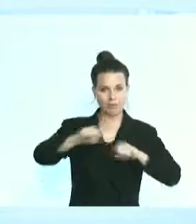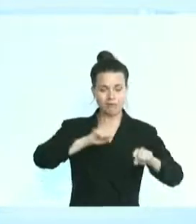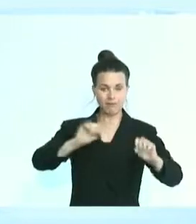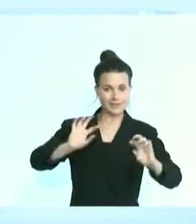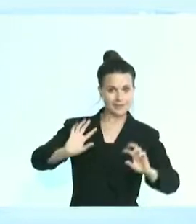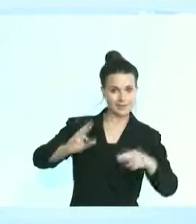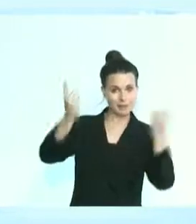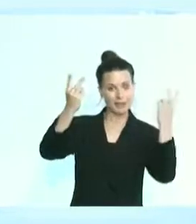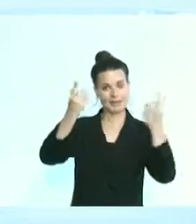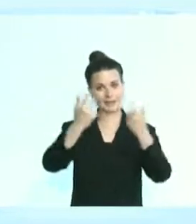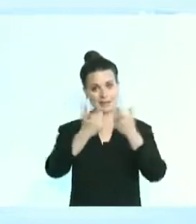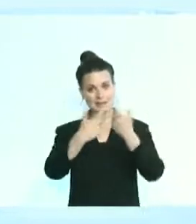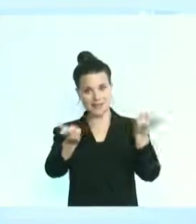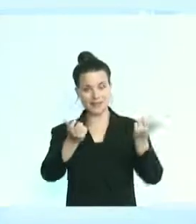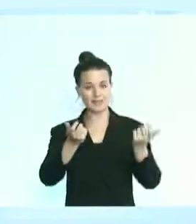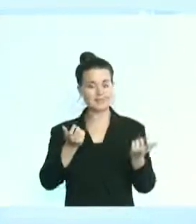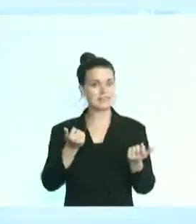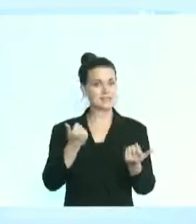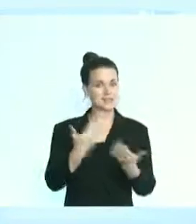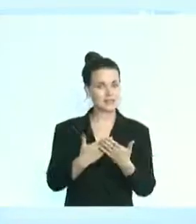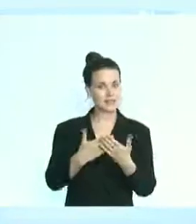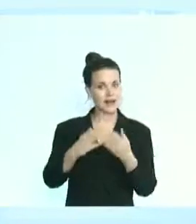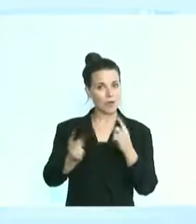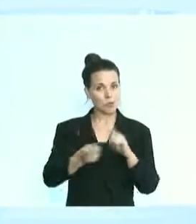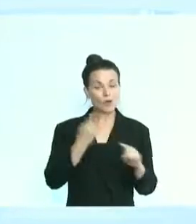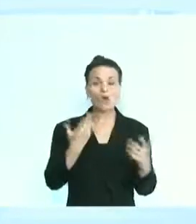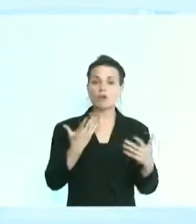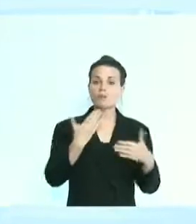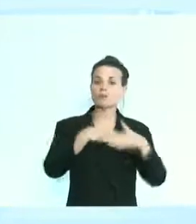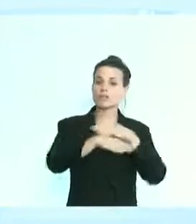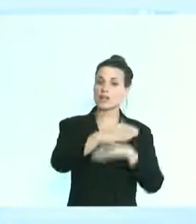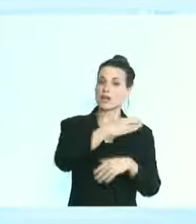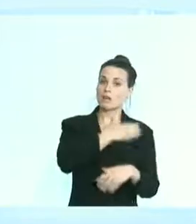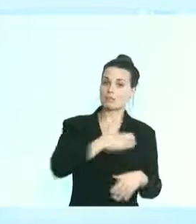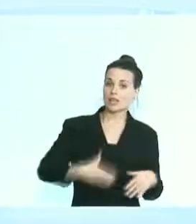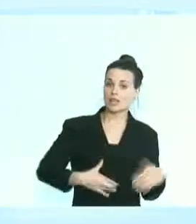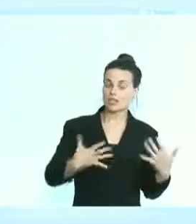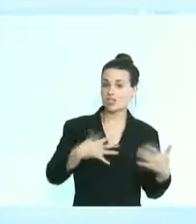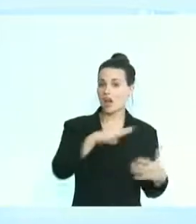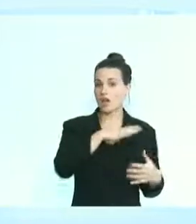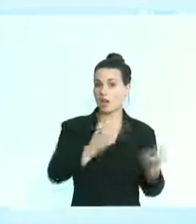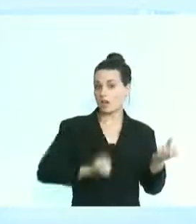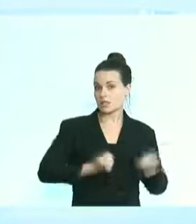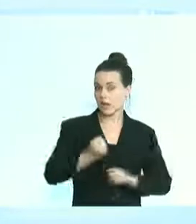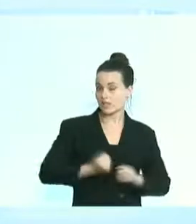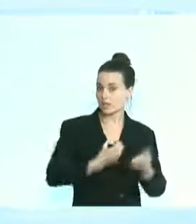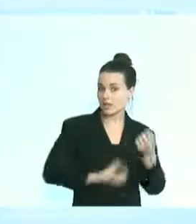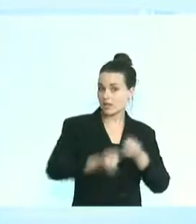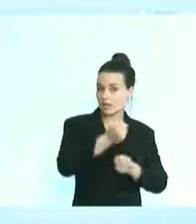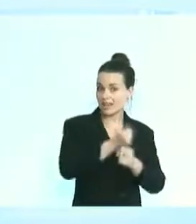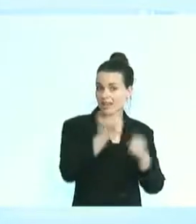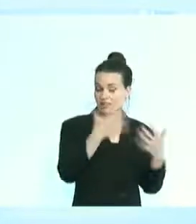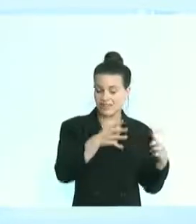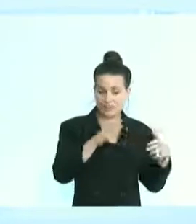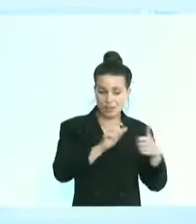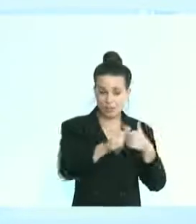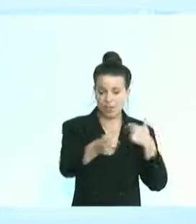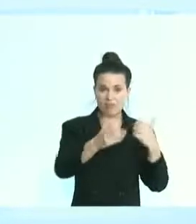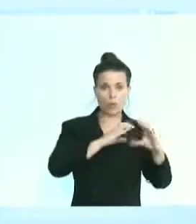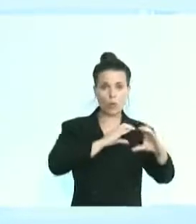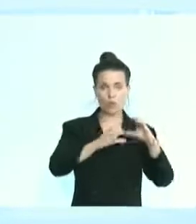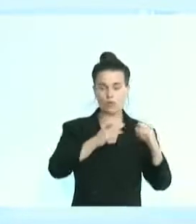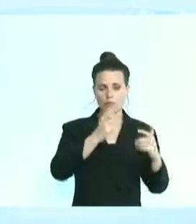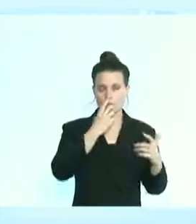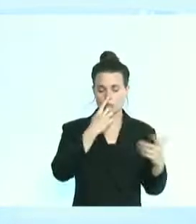les collectivités et qui ont déjà en place des services, mais qui parfois ne savent plus faire au niveau de la communication. Ça, c'est